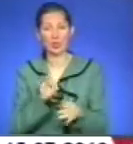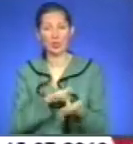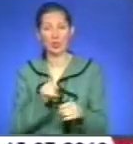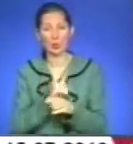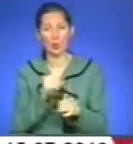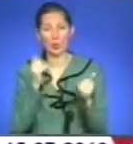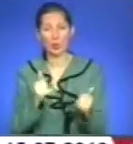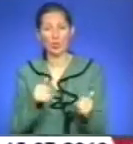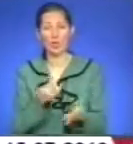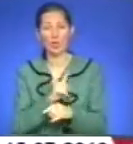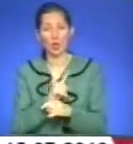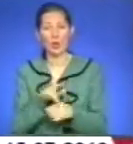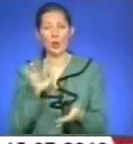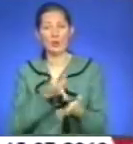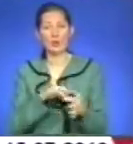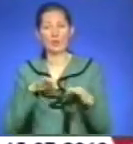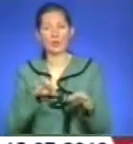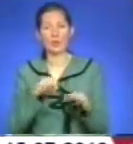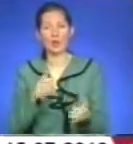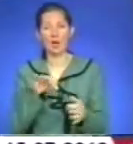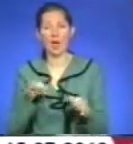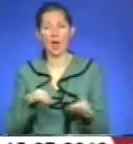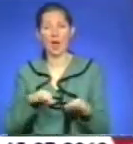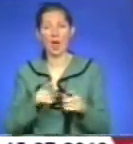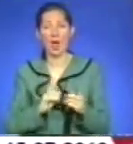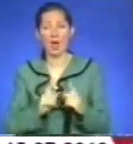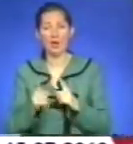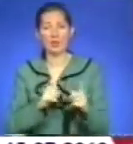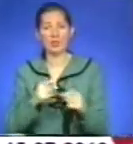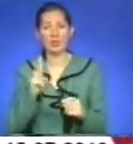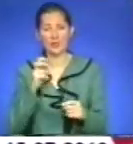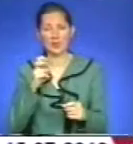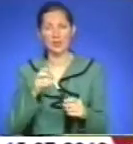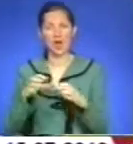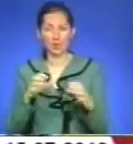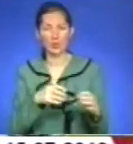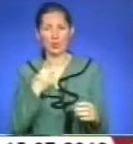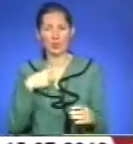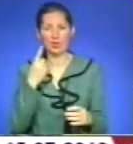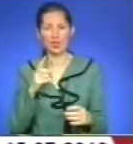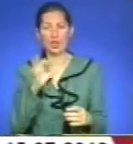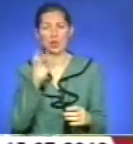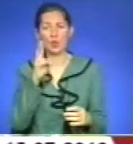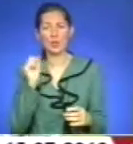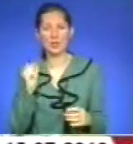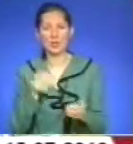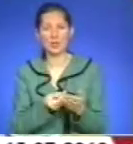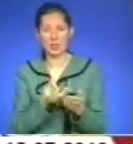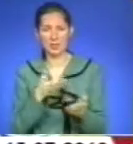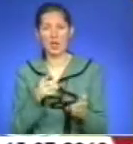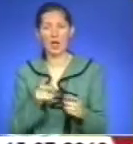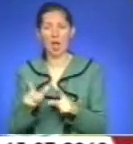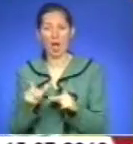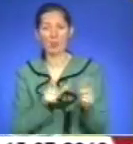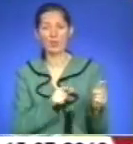міськими маршрутами курсує 215 автобусів, з них 21 – соціальний. Тобто ціна на проїзд нижча звичайної –